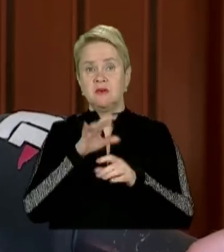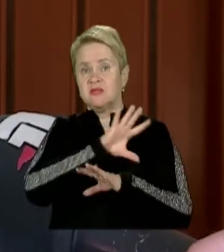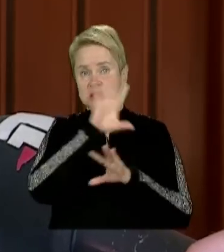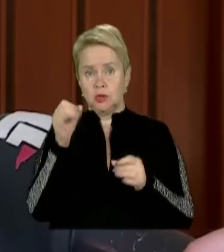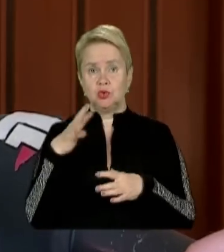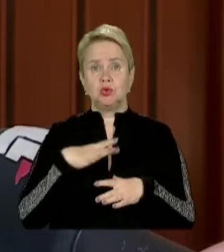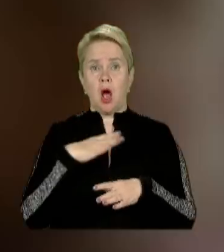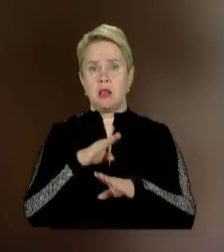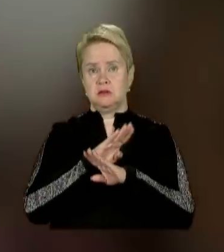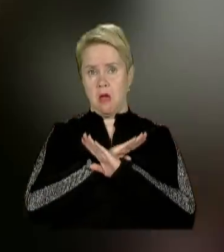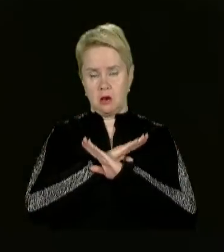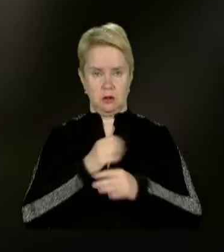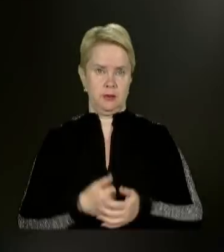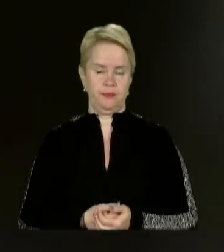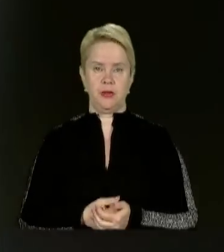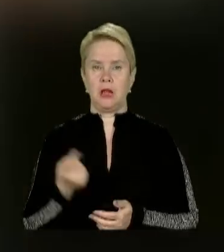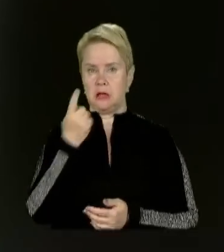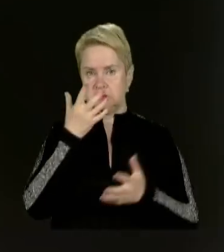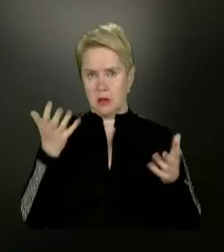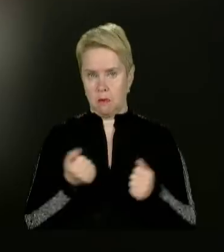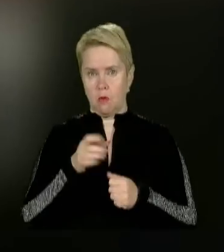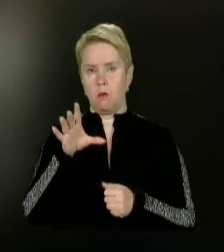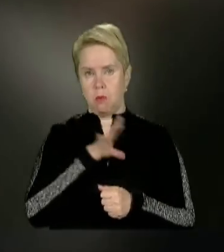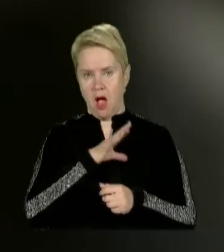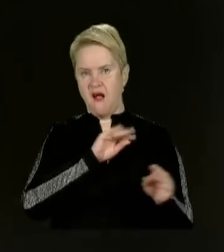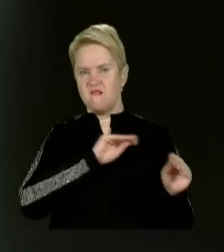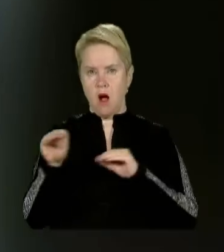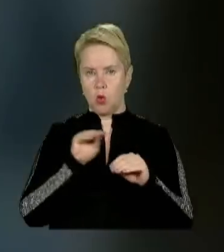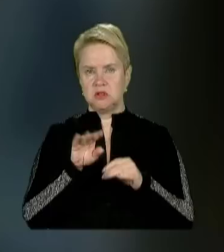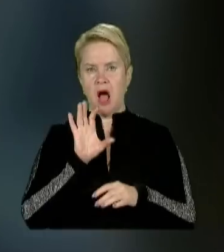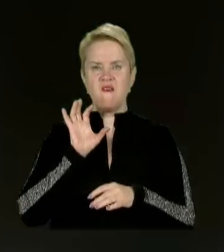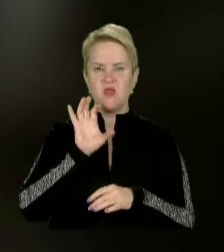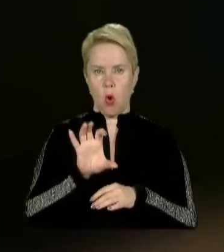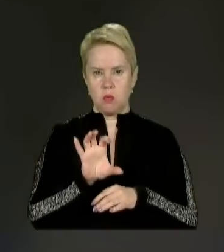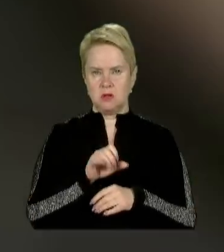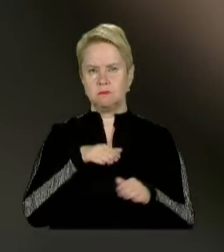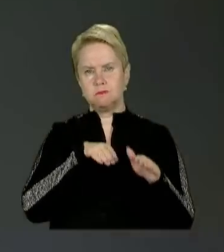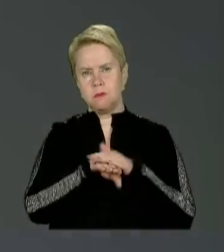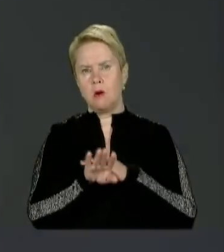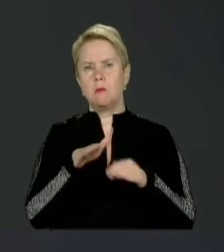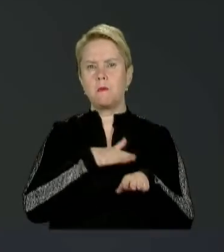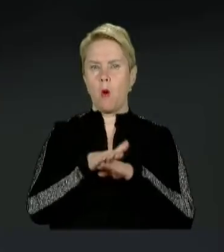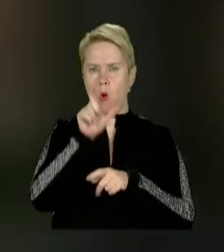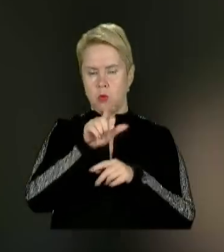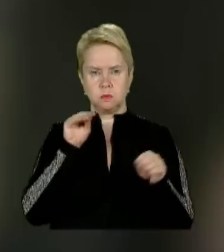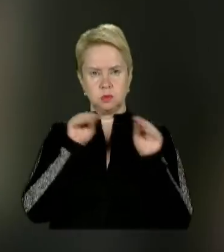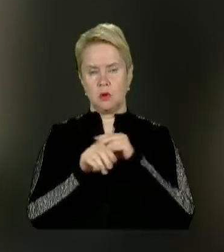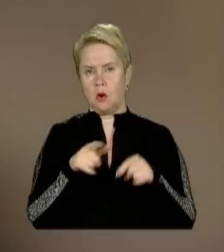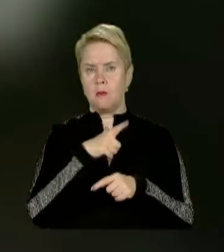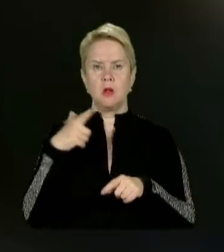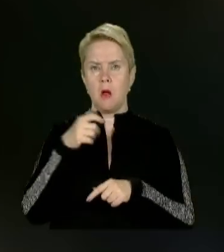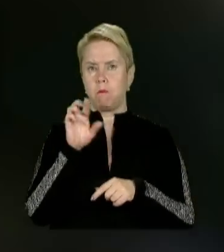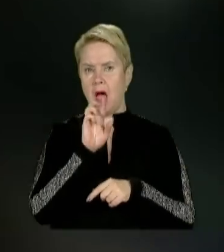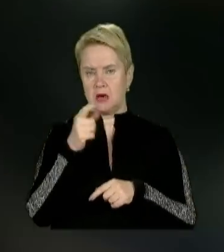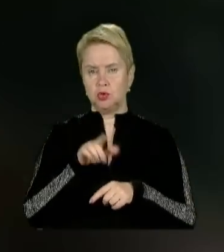всі чекали смерті. Єдиний порятунок був – евакуація автобусами забитими людьми. У березні минулого